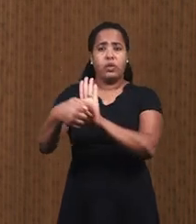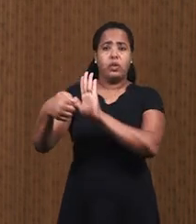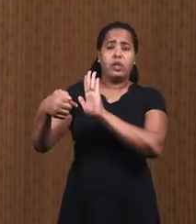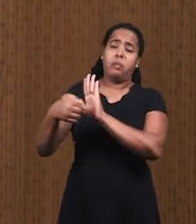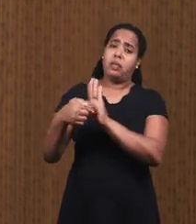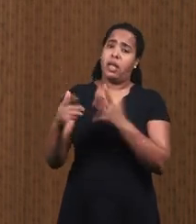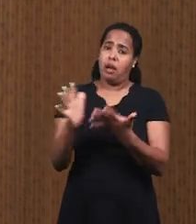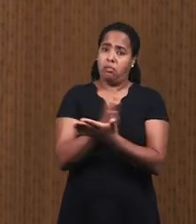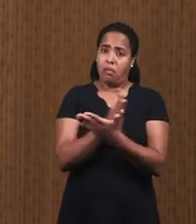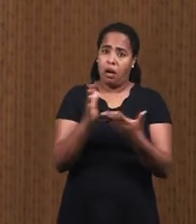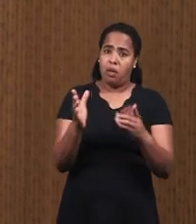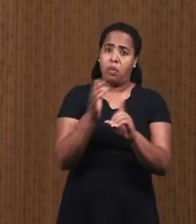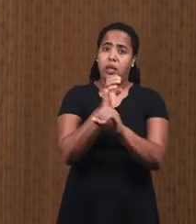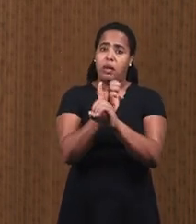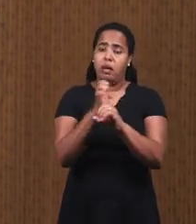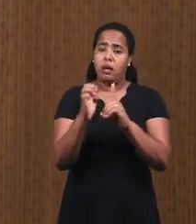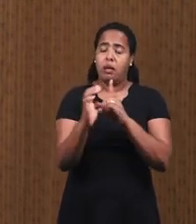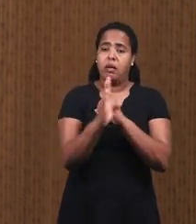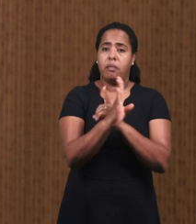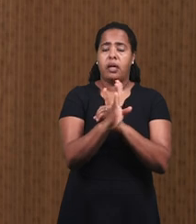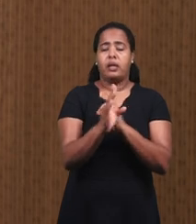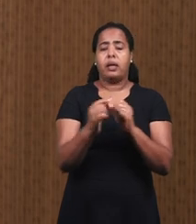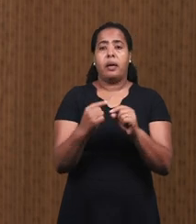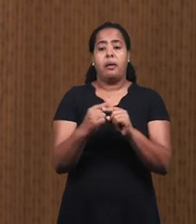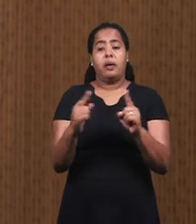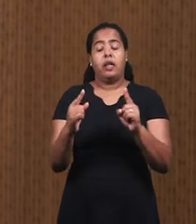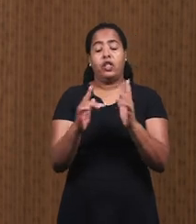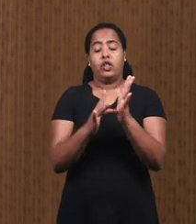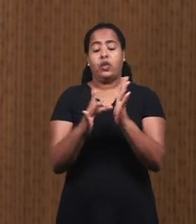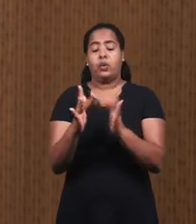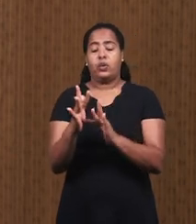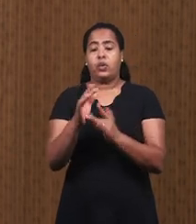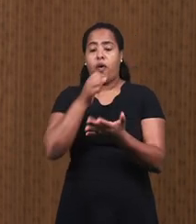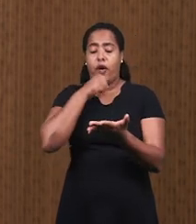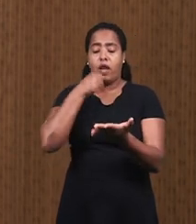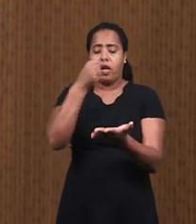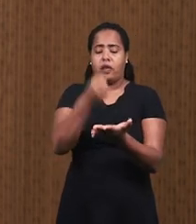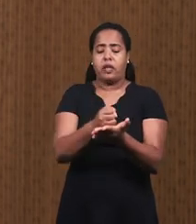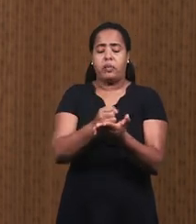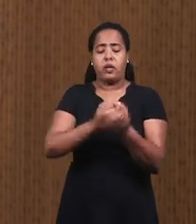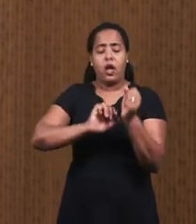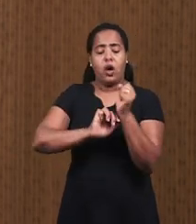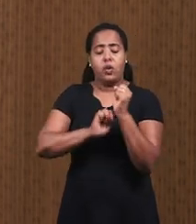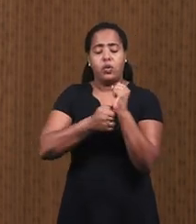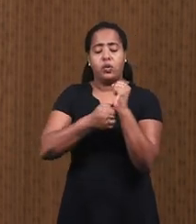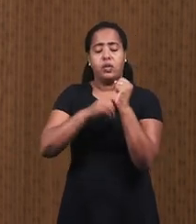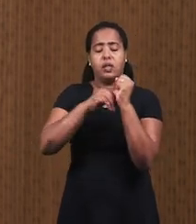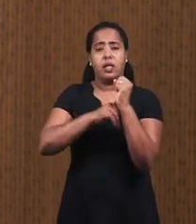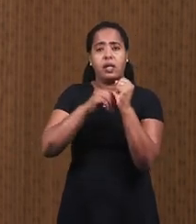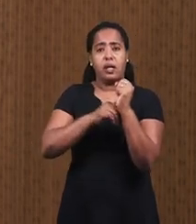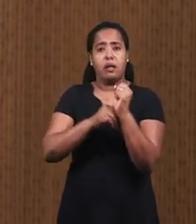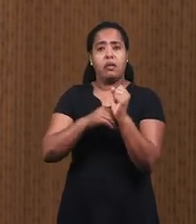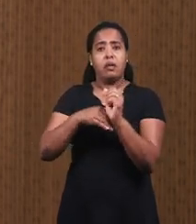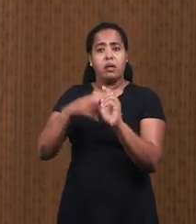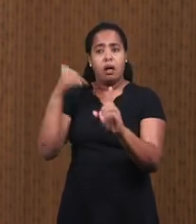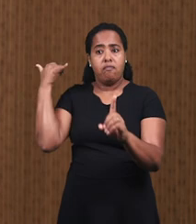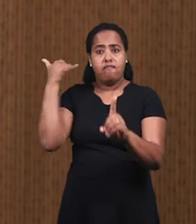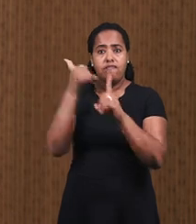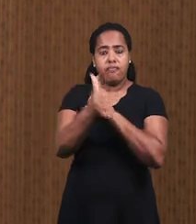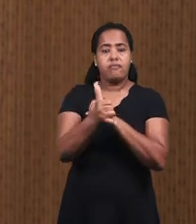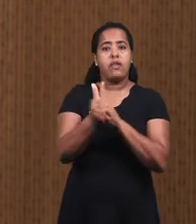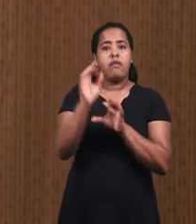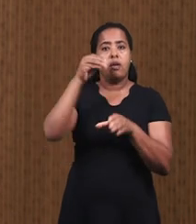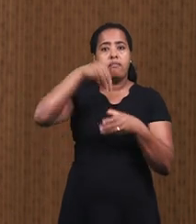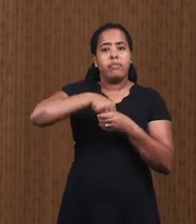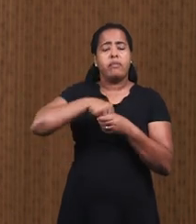être traitées ici, dans quelques écoles bibliques, mais Jésus à l'Ancien Testament, c'est le secret de l'Ancien Testament. Il est